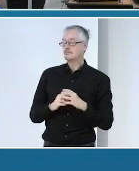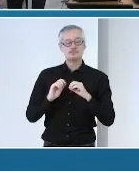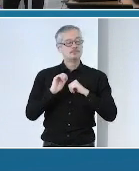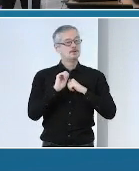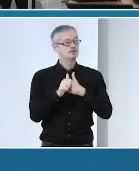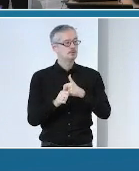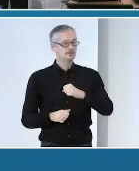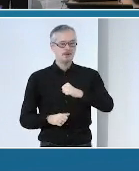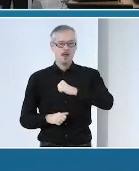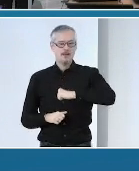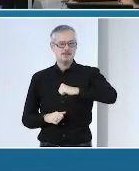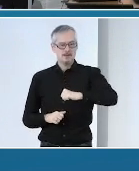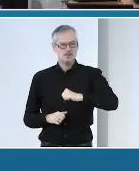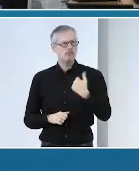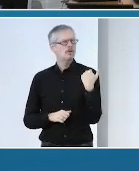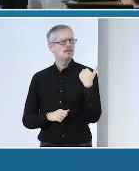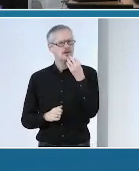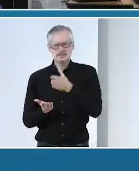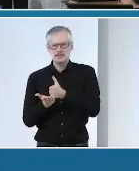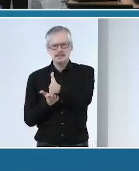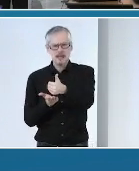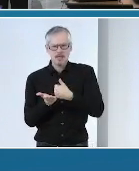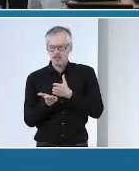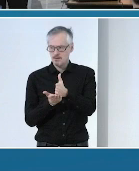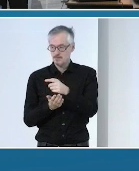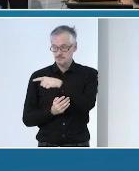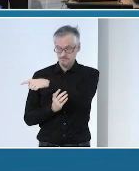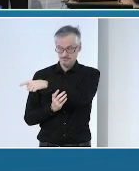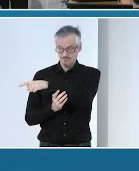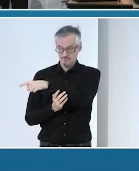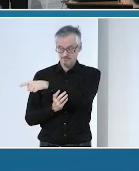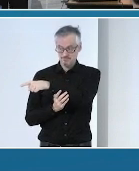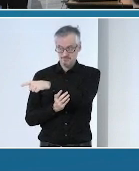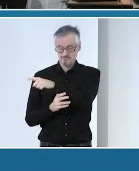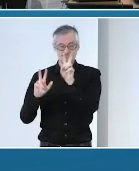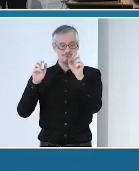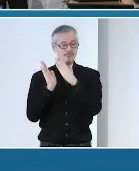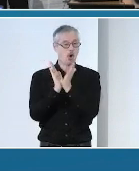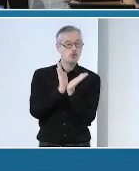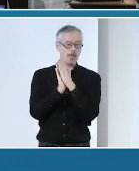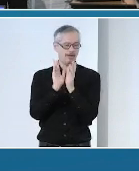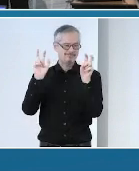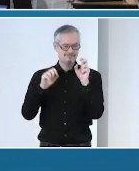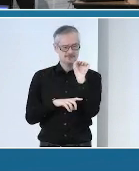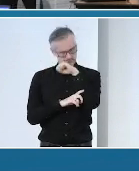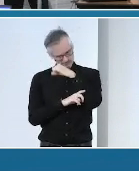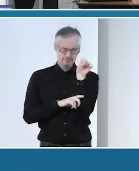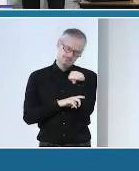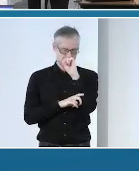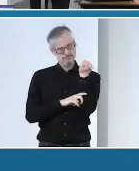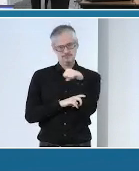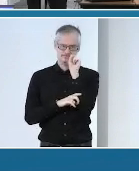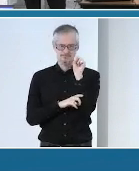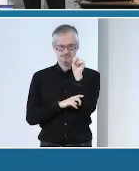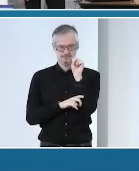plus l'accélération linéaire, je vais vous montrer que c'était ça. L'accélération angulaire, c'est ça. Voilà, bon, je tourne